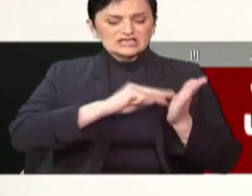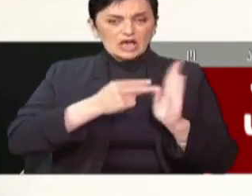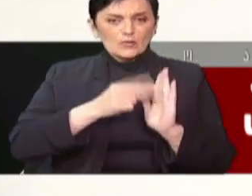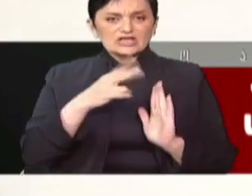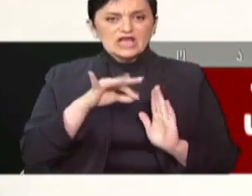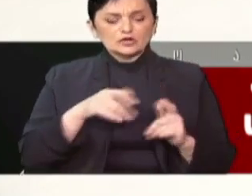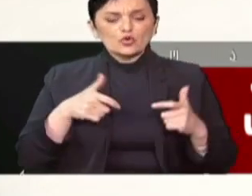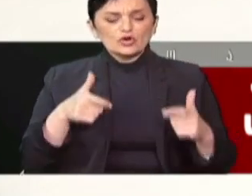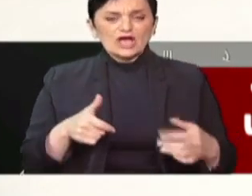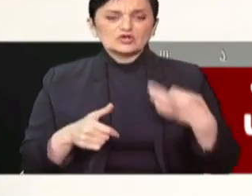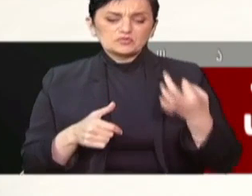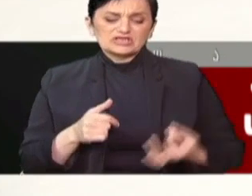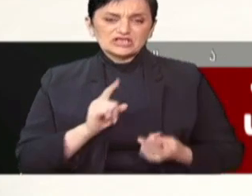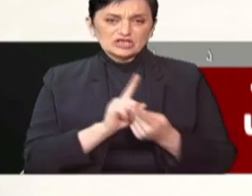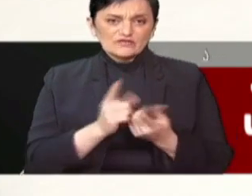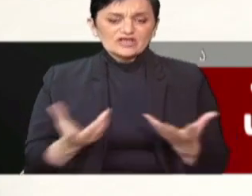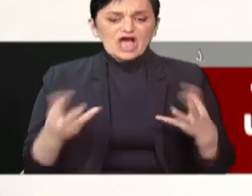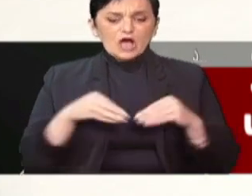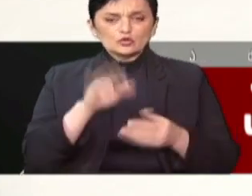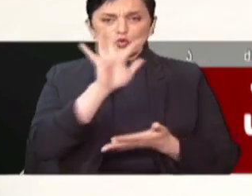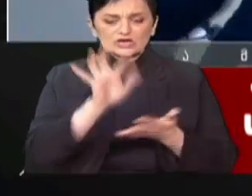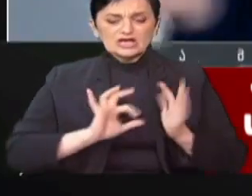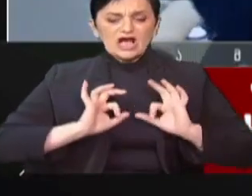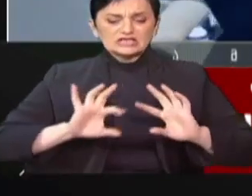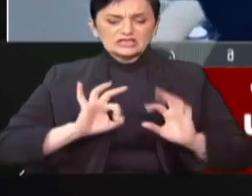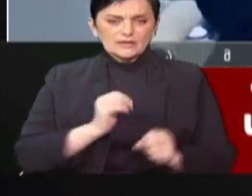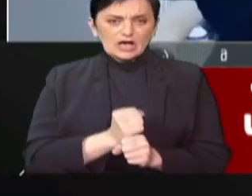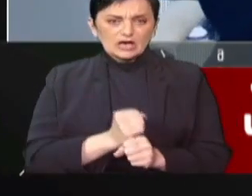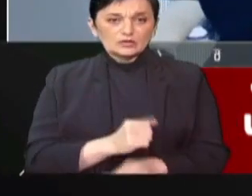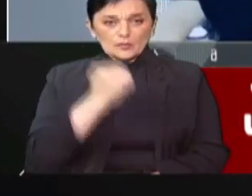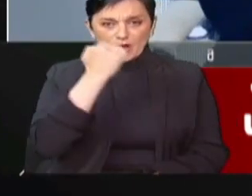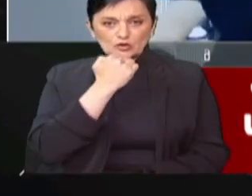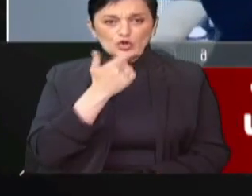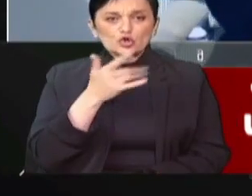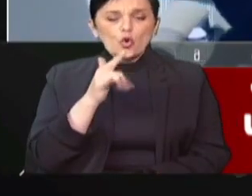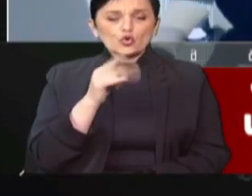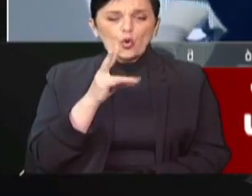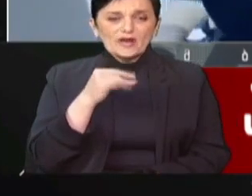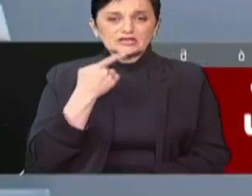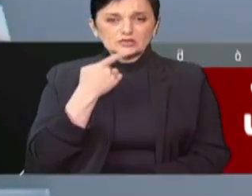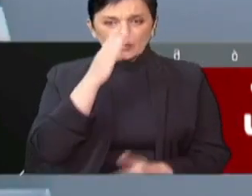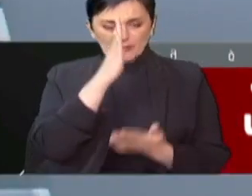ნატოს გენერალურ მდივანთან შეხვედრა და ერთობლივი განცხადებების გაკეთება. Mă rog, Gheorghe Coperidze, s-a urmărit pe Eterșim.